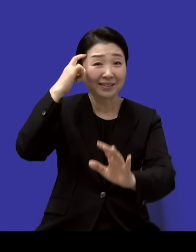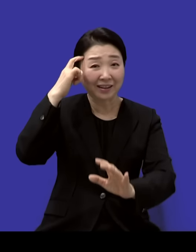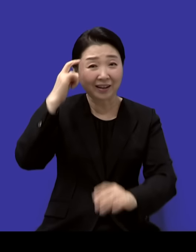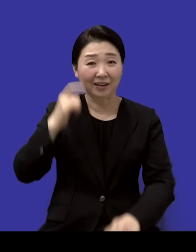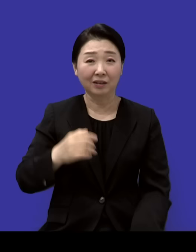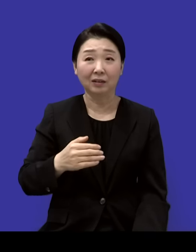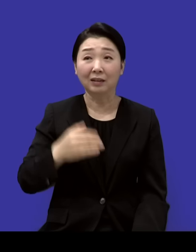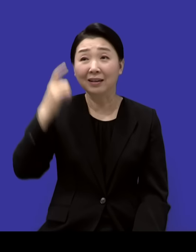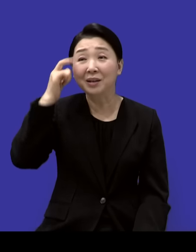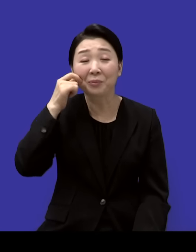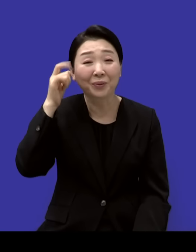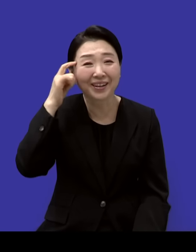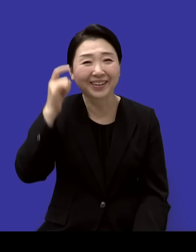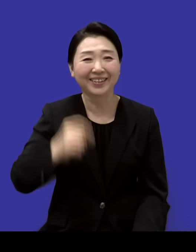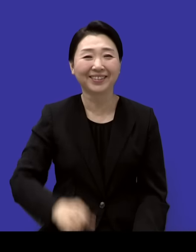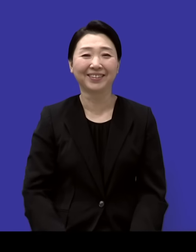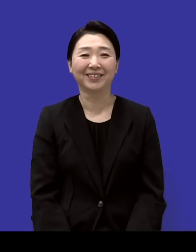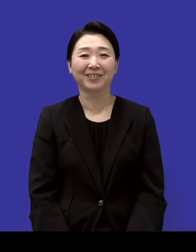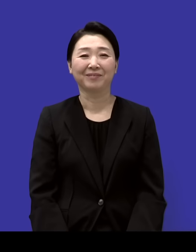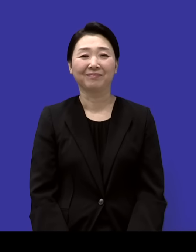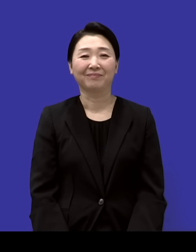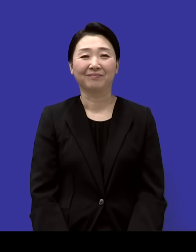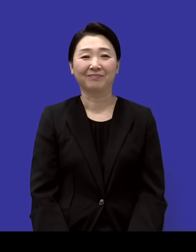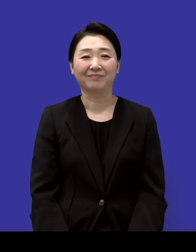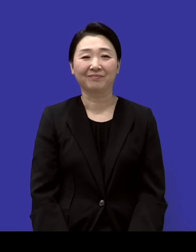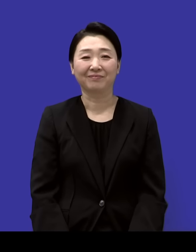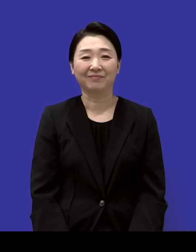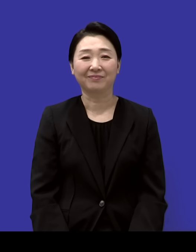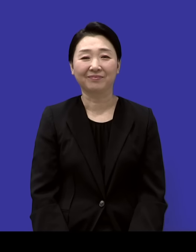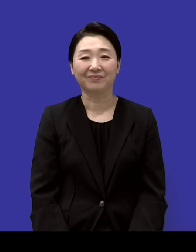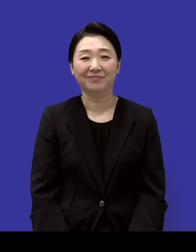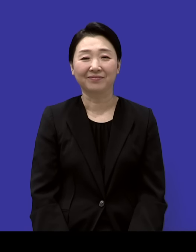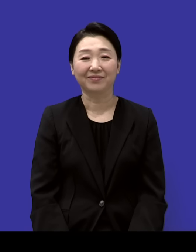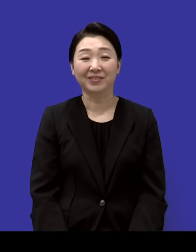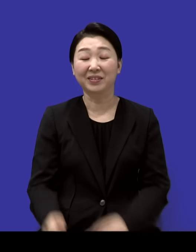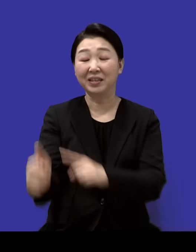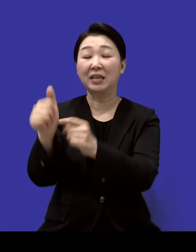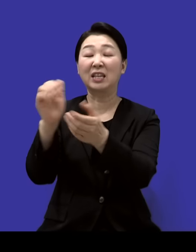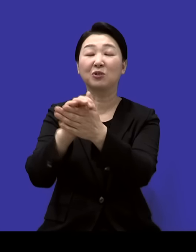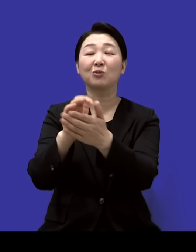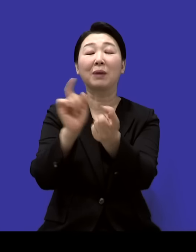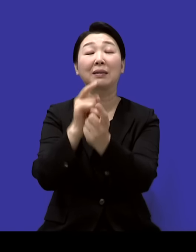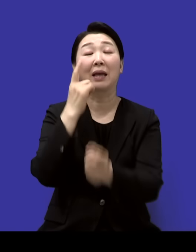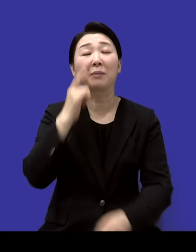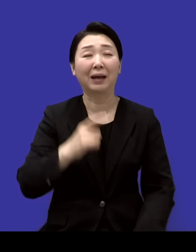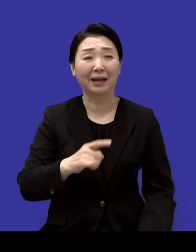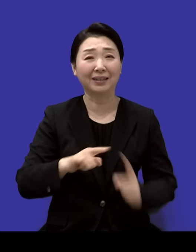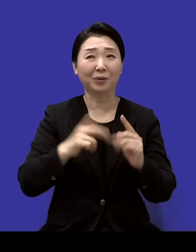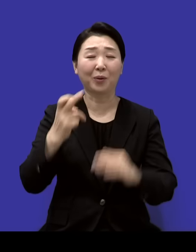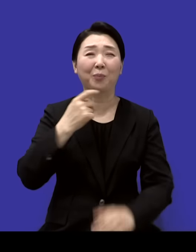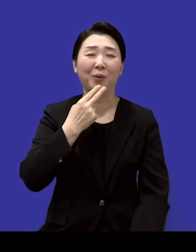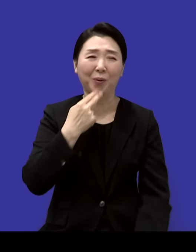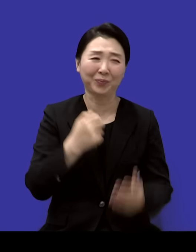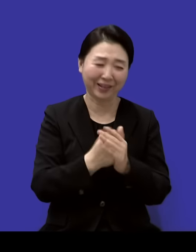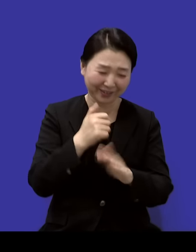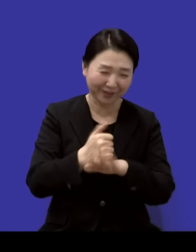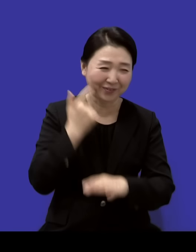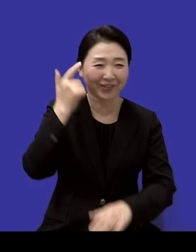생각을 못했을까요? 할 걸. 그때 영훈이 같은 친구를 만났어요. 네, 영호 제가 오빠. 두 시간이면 교회 오빠가 없어서 그래요. 그랬구나.